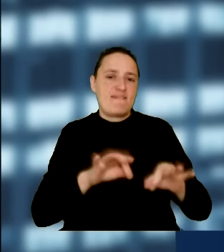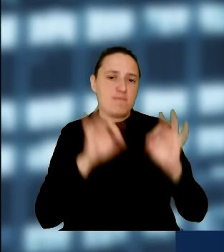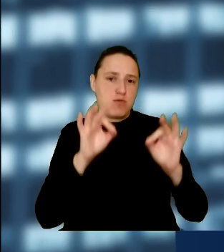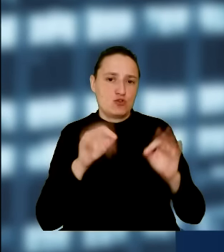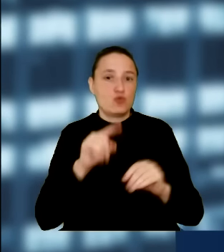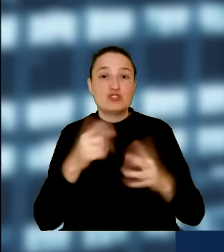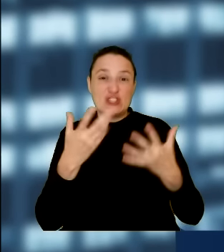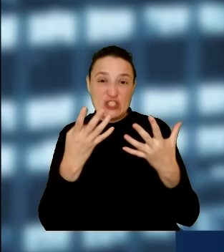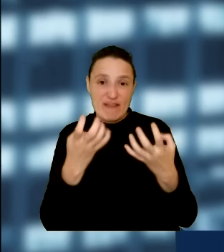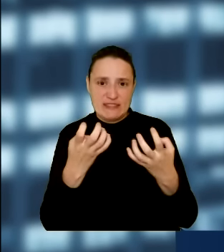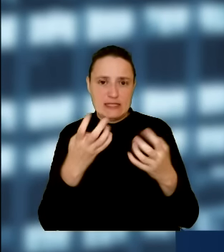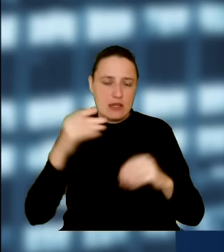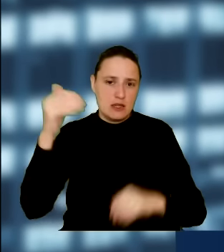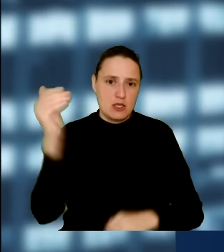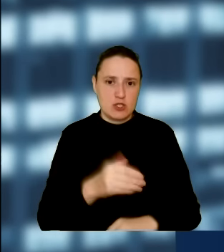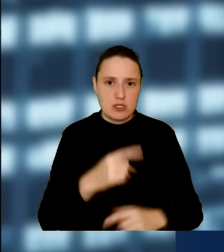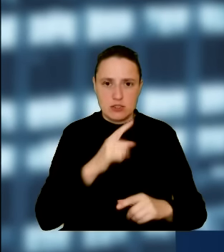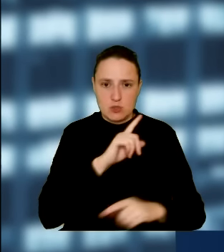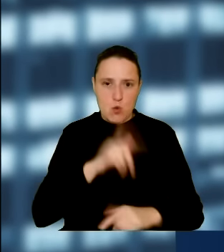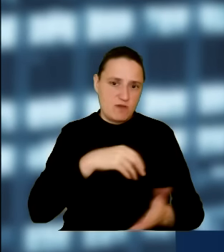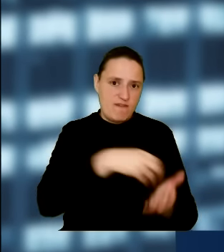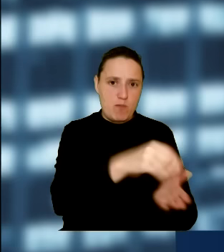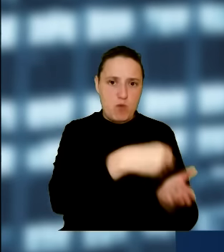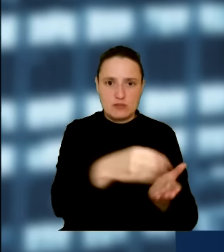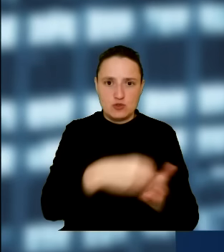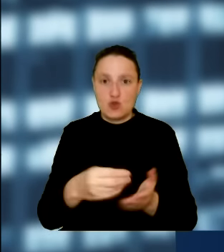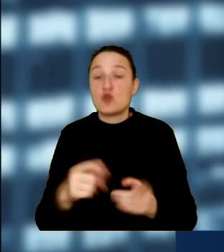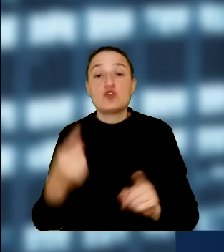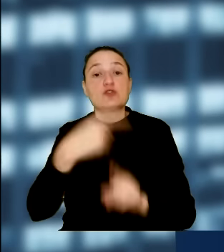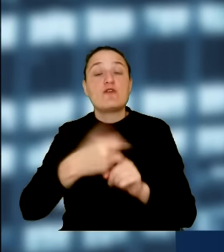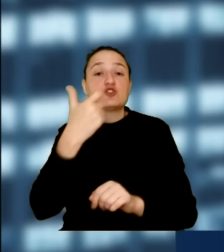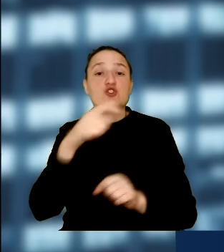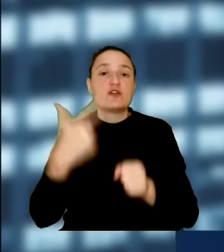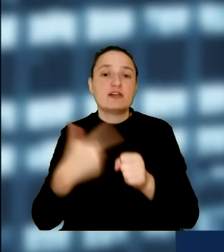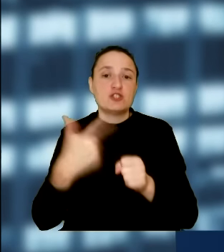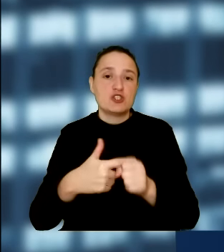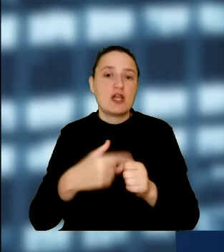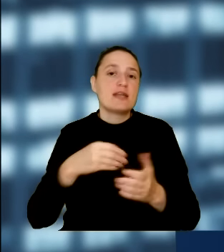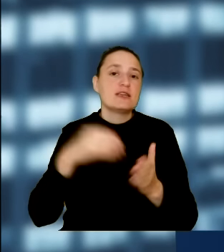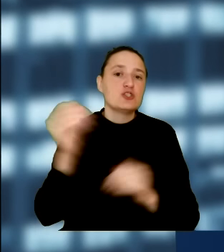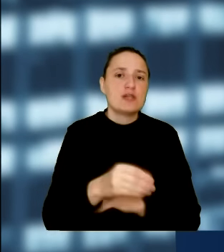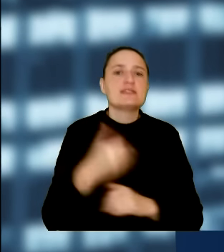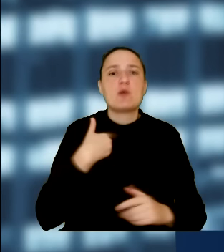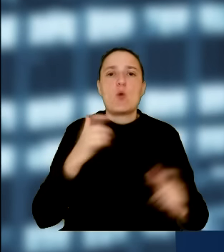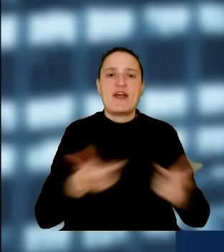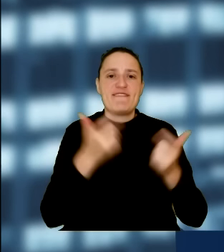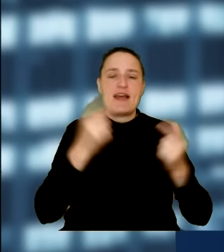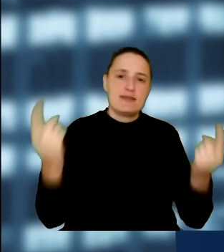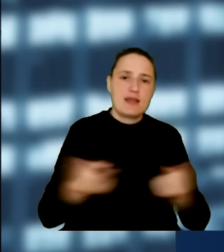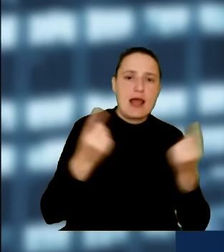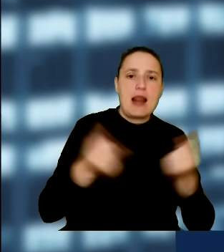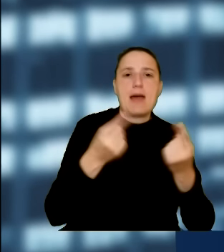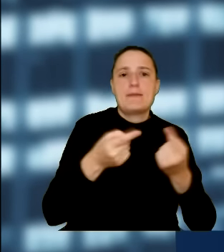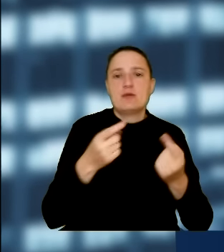900 tysięcy złotych. Do tego dodatkowo 120 tysięcy na gadżety wyborcze i eventy. Była kampania reklamowa, różne eventy, które